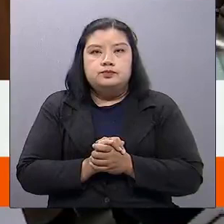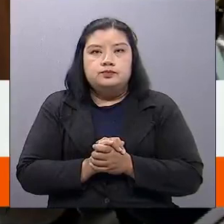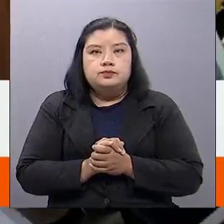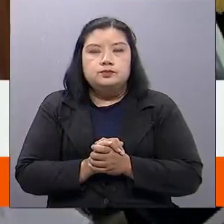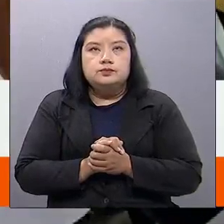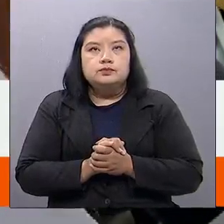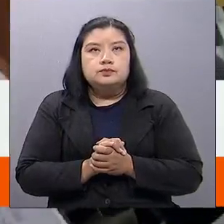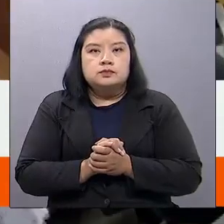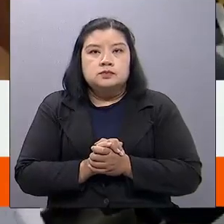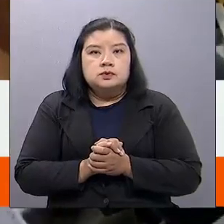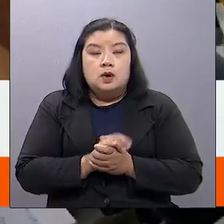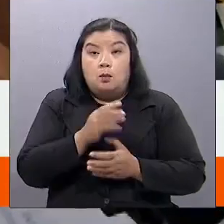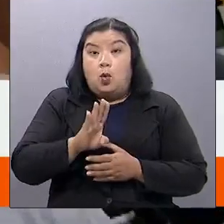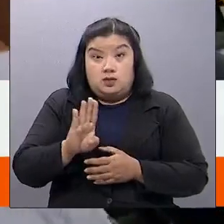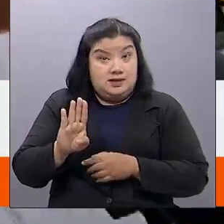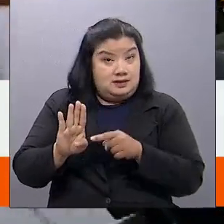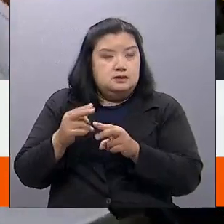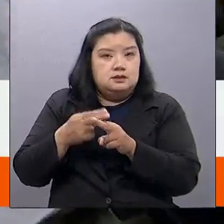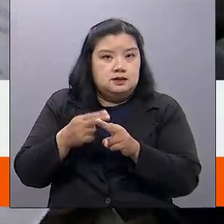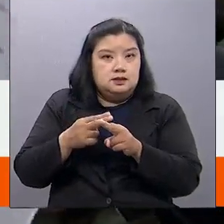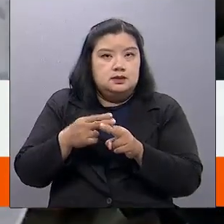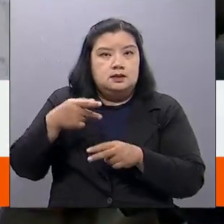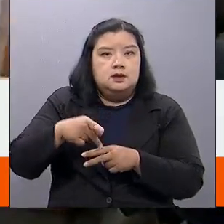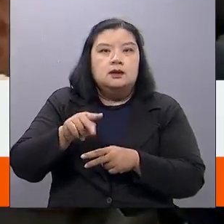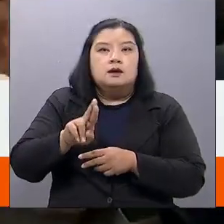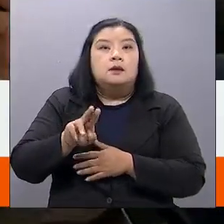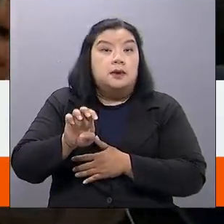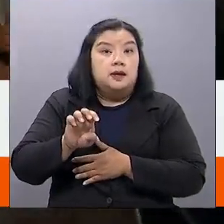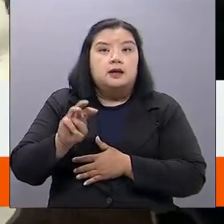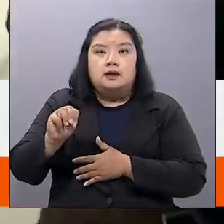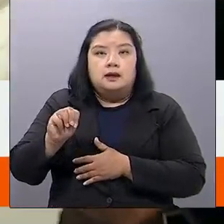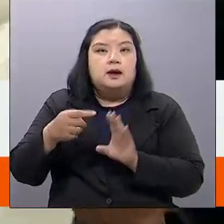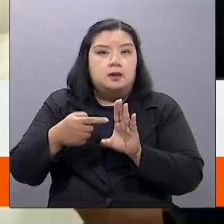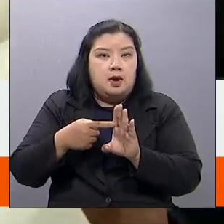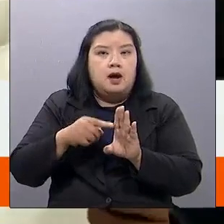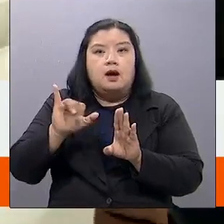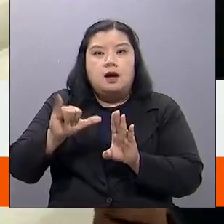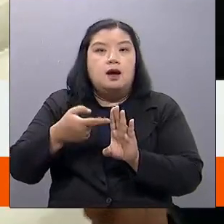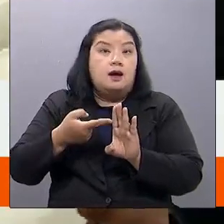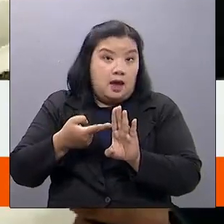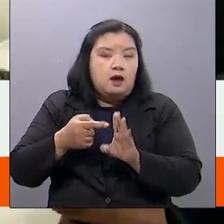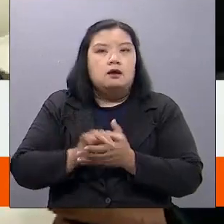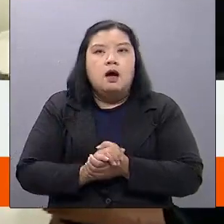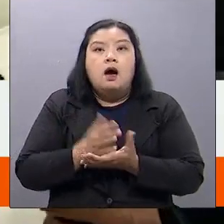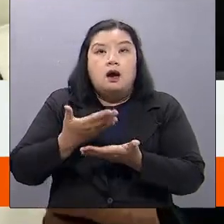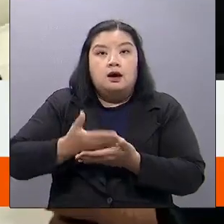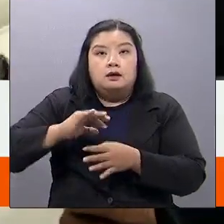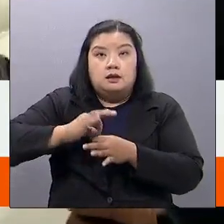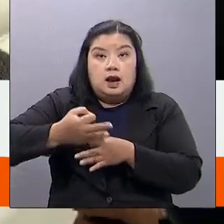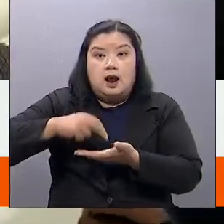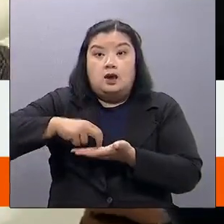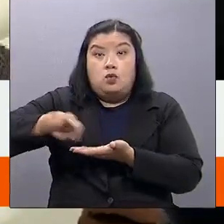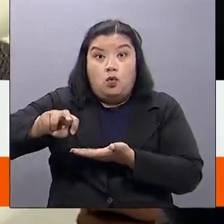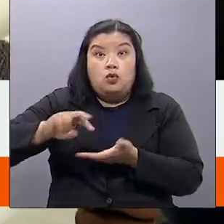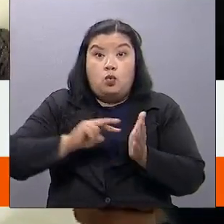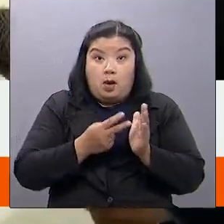พี่มายาเนี่ยนะครับเวลาจ่ายเงินนะครับเขาไม่ได้จ่ายเงินในนั้นบริษัทพี่ม